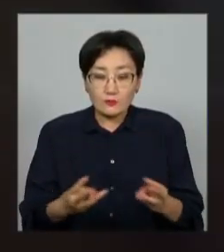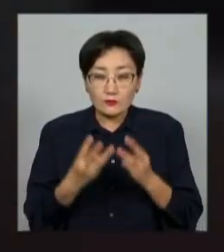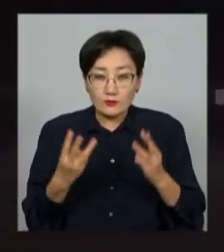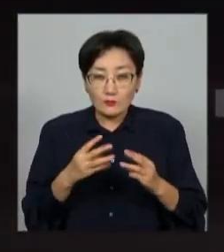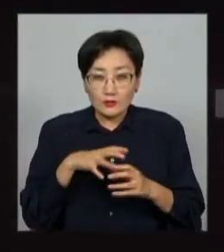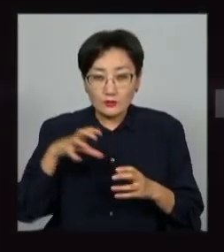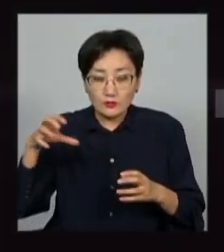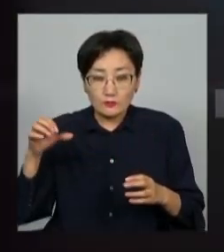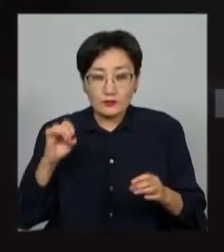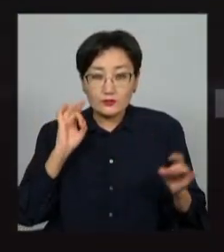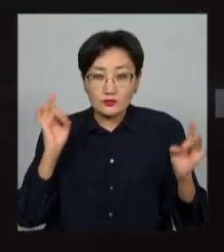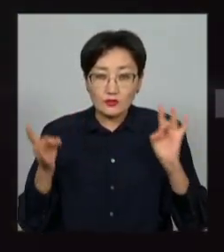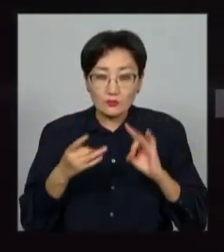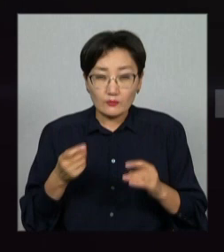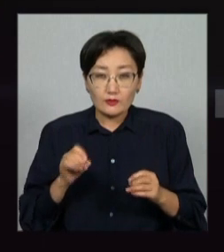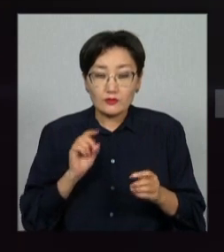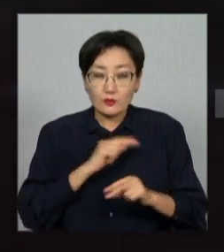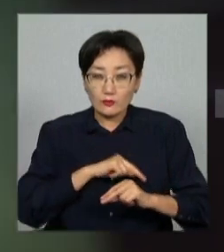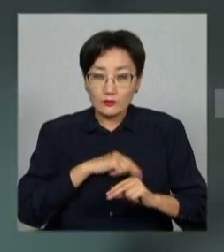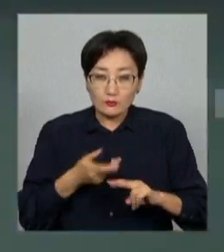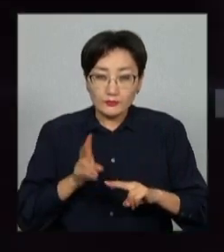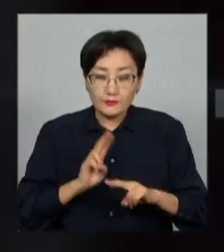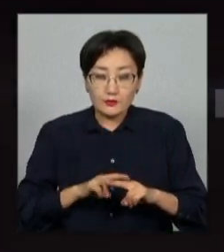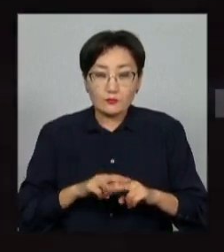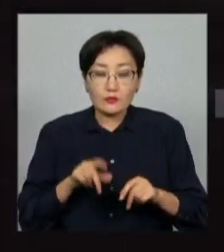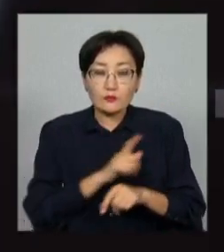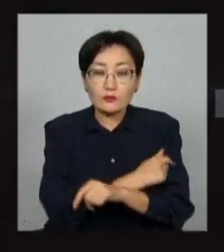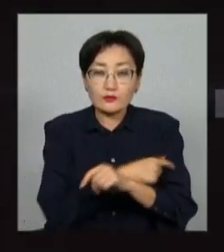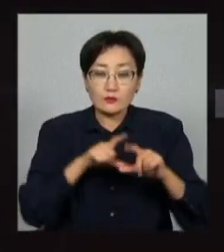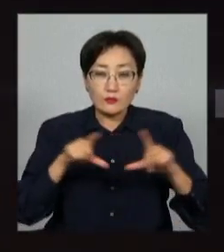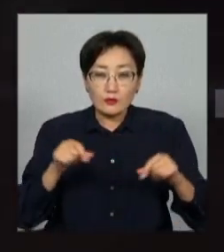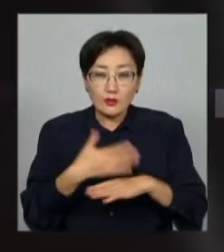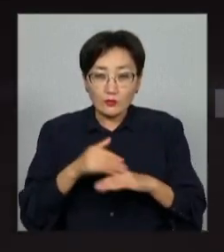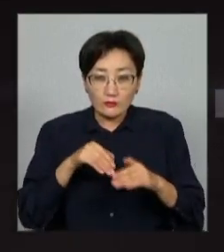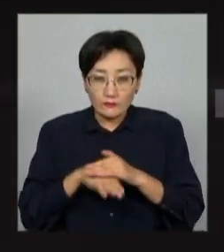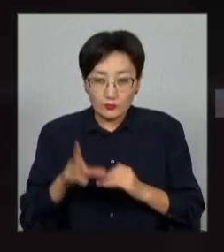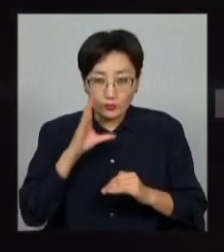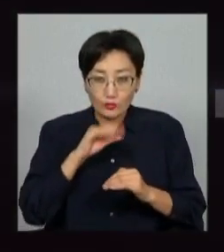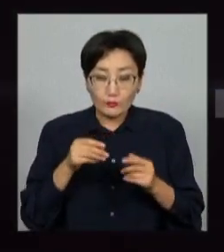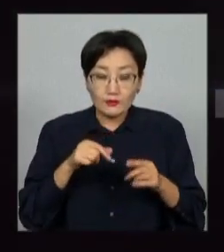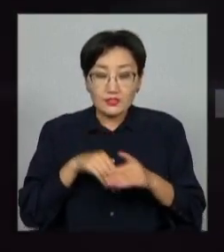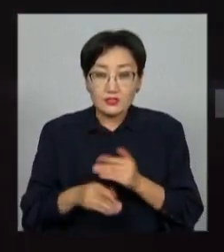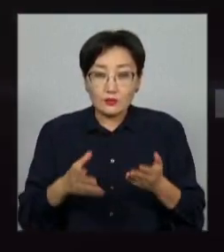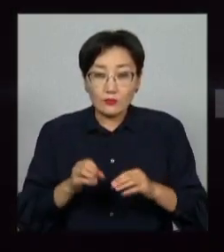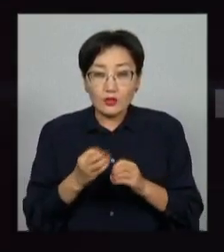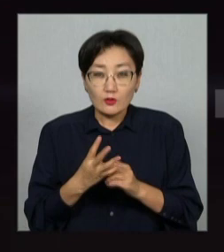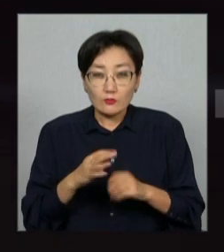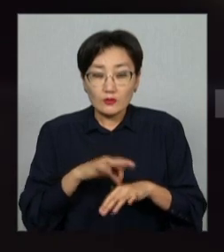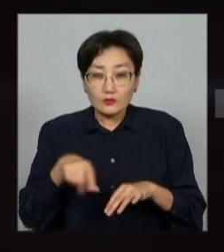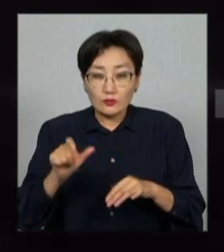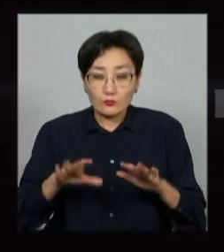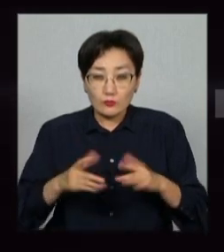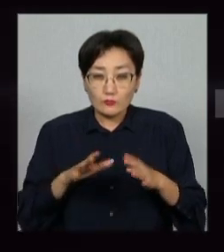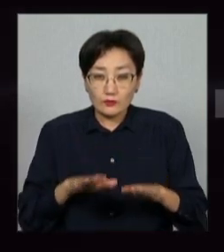жалының түтінінен дабыл қаққыш іске қосылған. Абырой болғанда ауруханадағылар сыртқа шығып үлгеріпті. Іште қалып қойған 14 науқасты